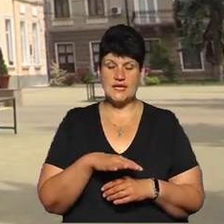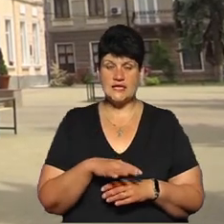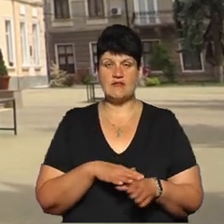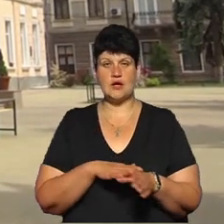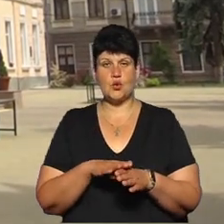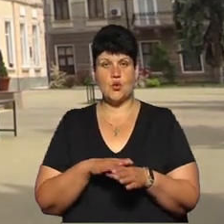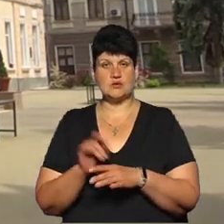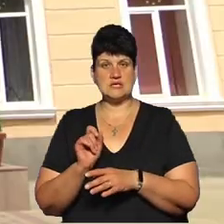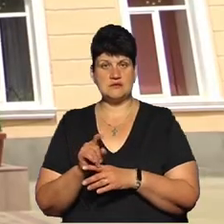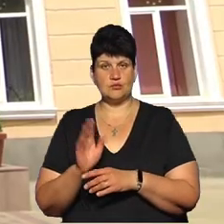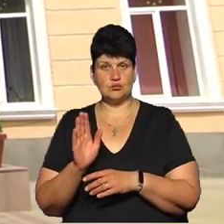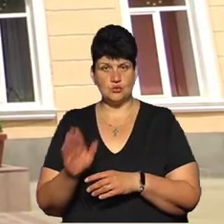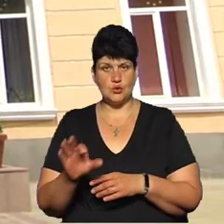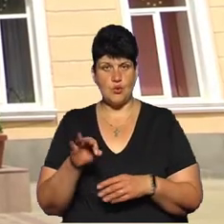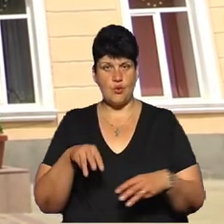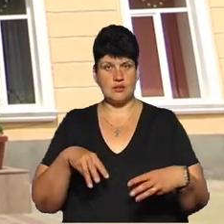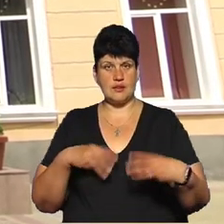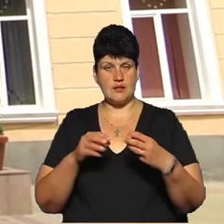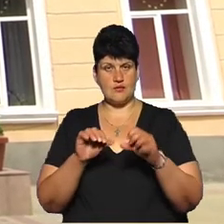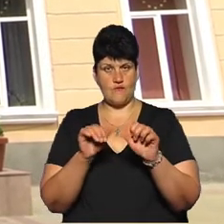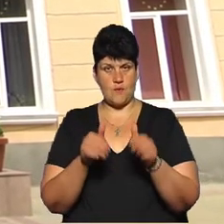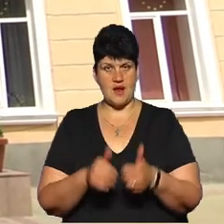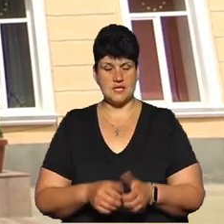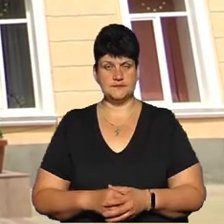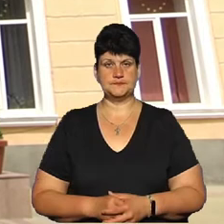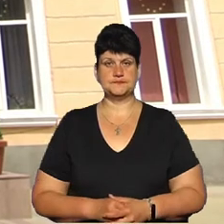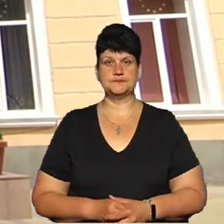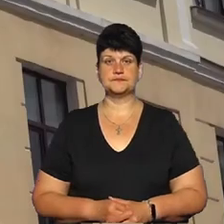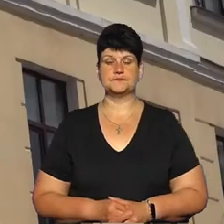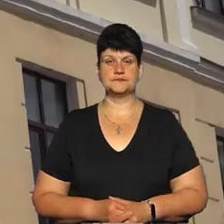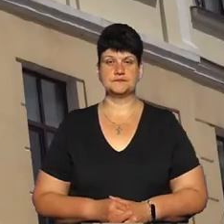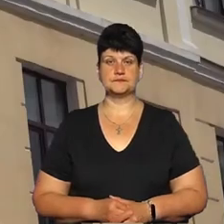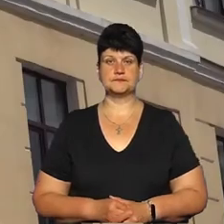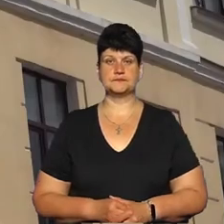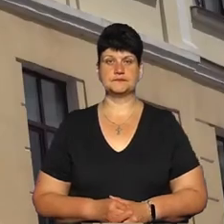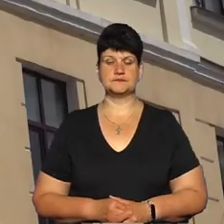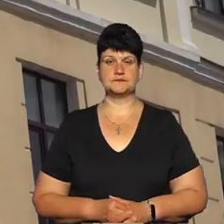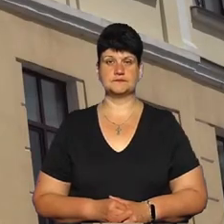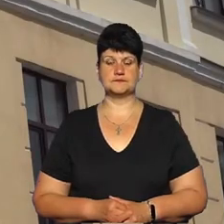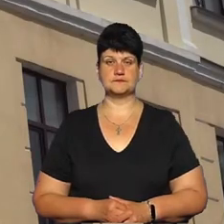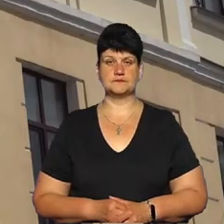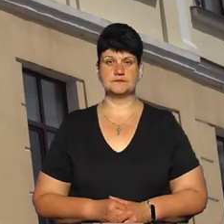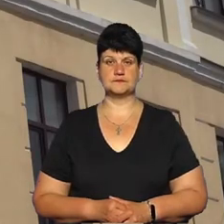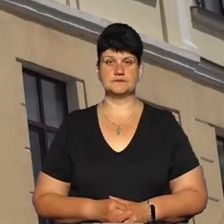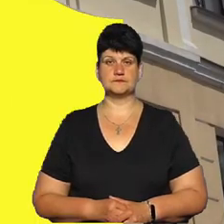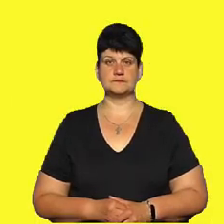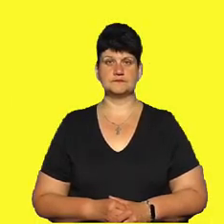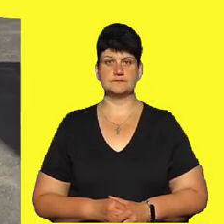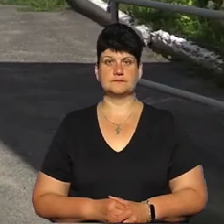в онлайн-форматі. Богдана Савицька, Андрій Бодак. Новини на Суспільному. Тернопіль.